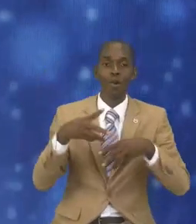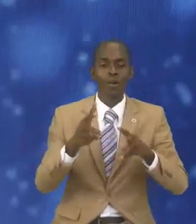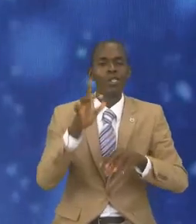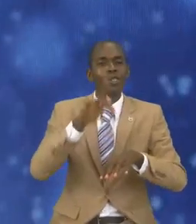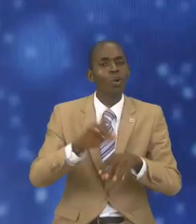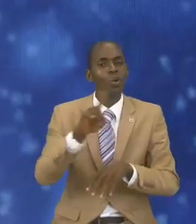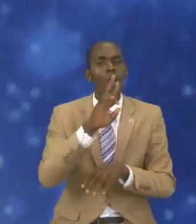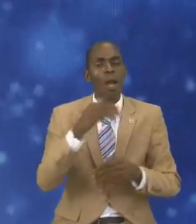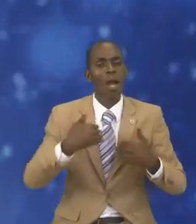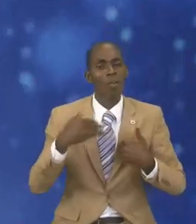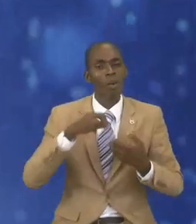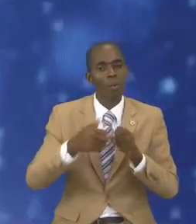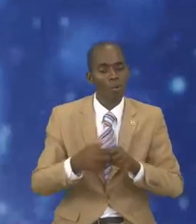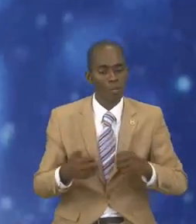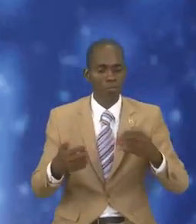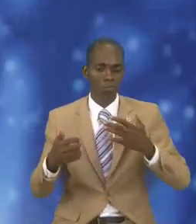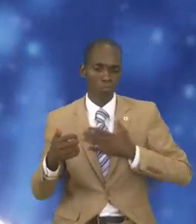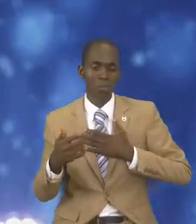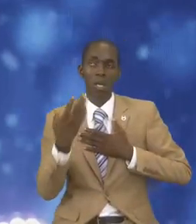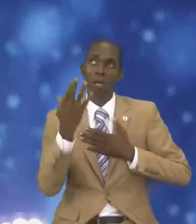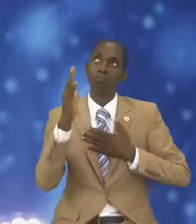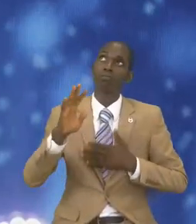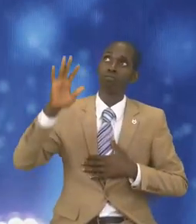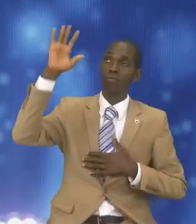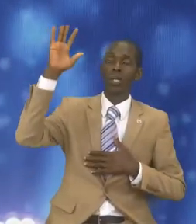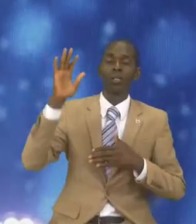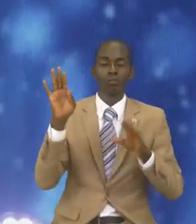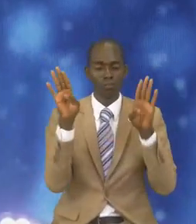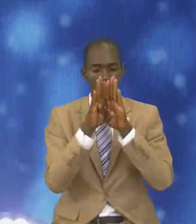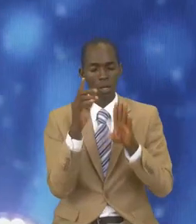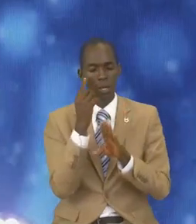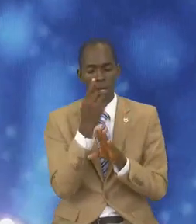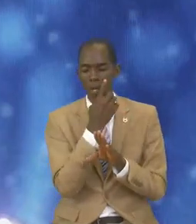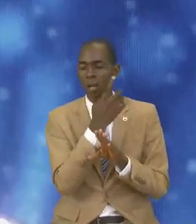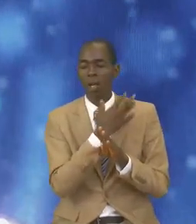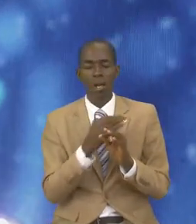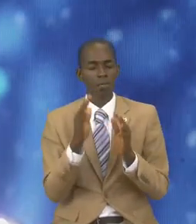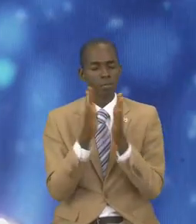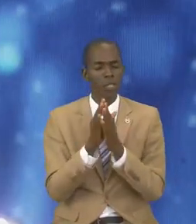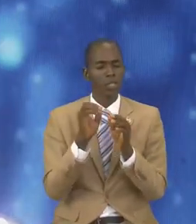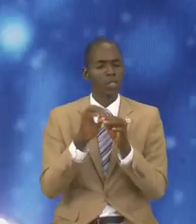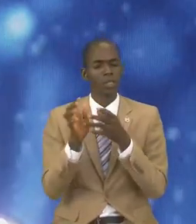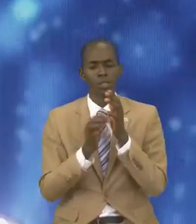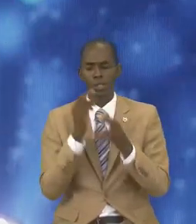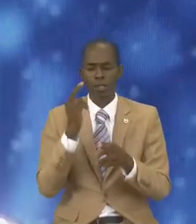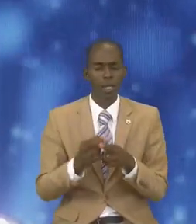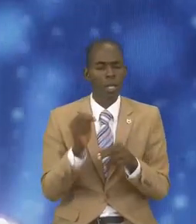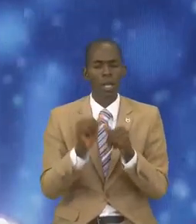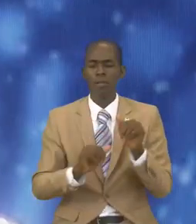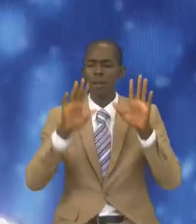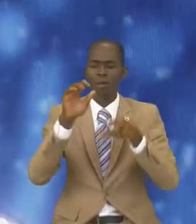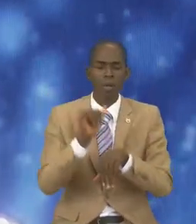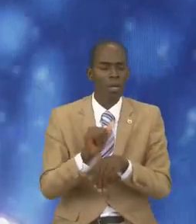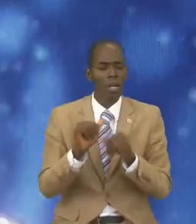tu as le problème. Ils ont levé l'autre main. Et nous avons fermé les yeux. Et nous avons dit au nom de Jésus, tout